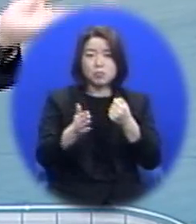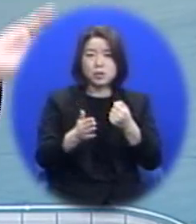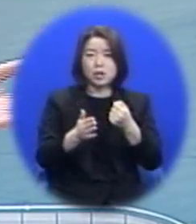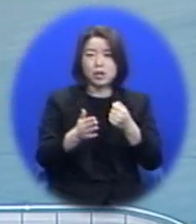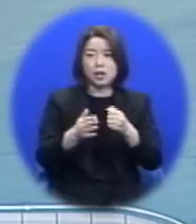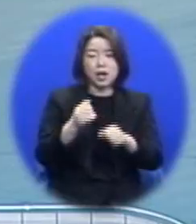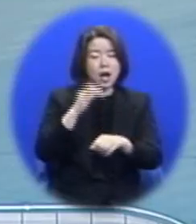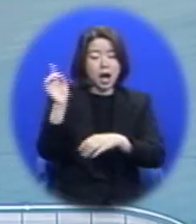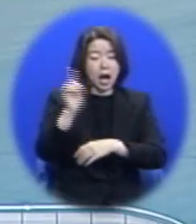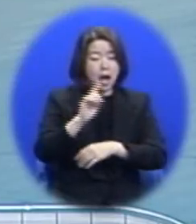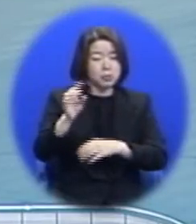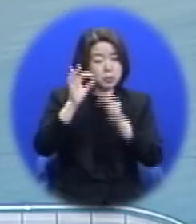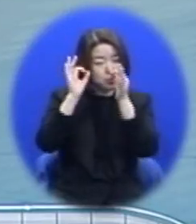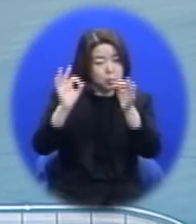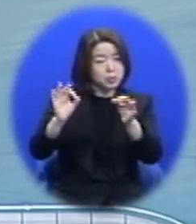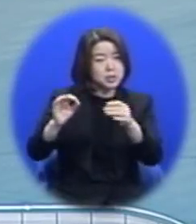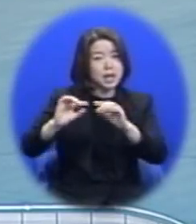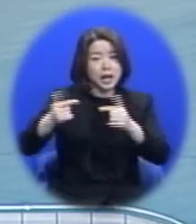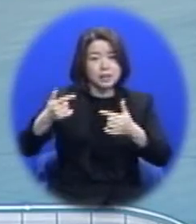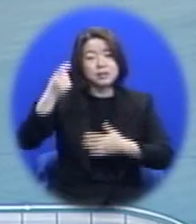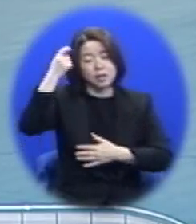아무도 안 본다고 생각하는 거죠.